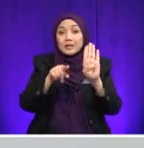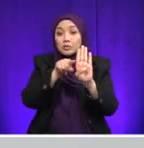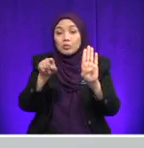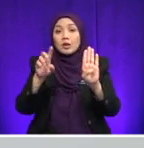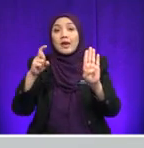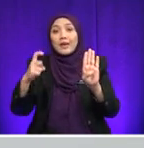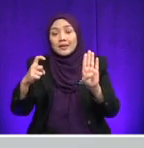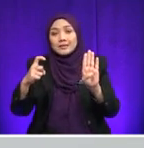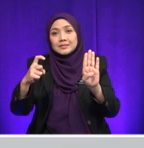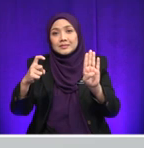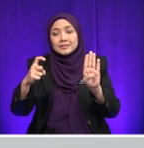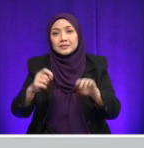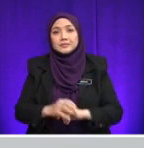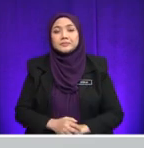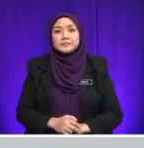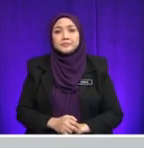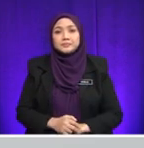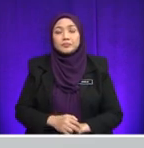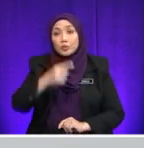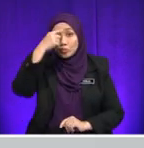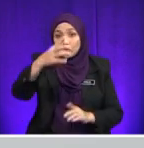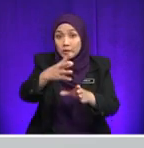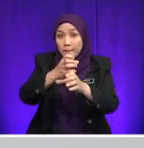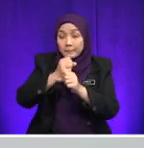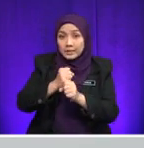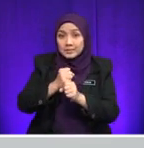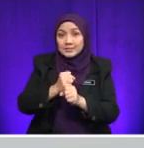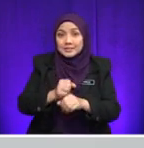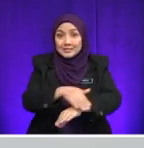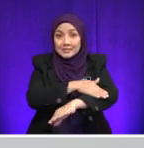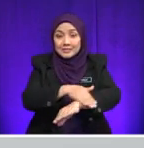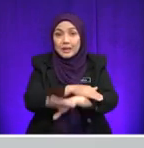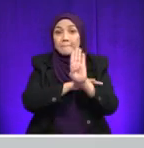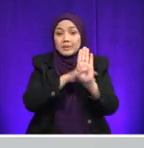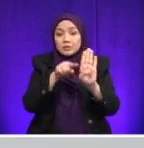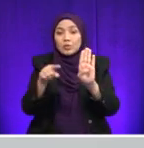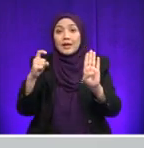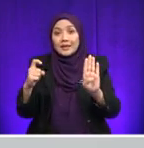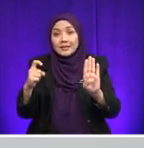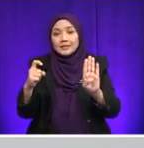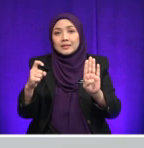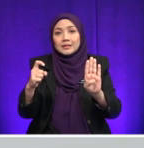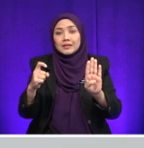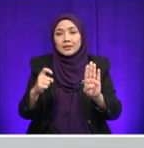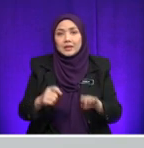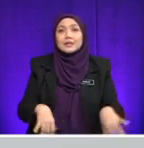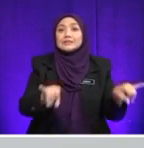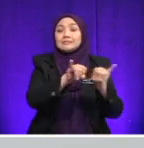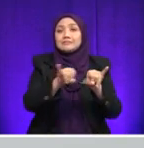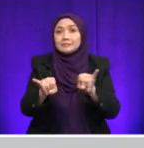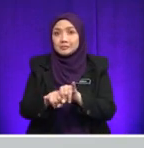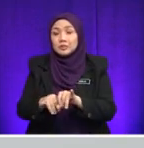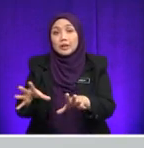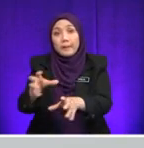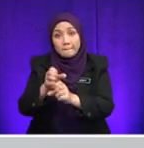adalah B jadi untuk dapatkan Sisi di tolak X jadi di sini juga kita menggunakan